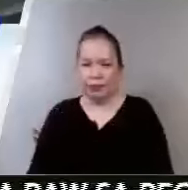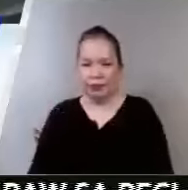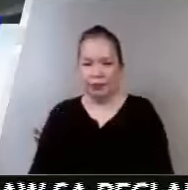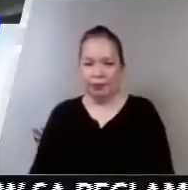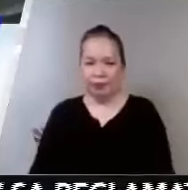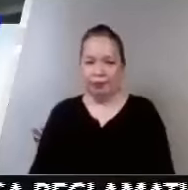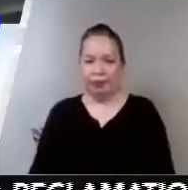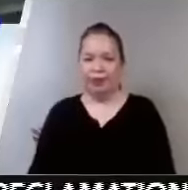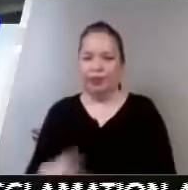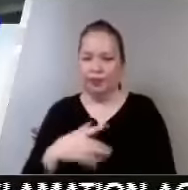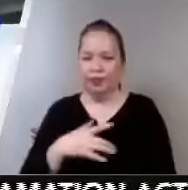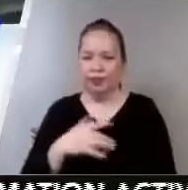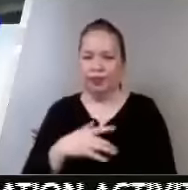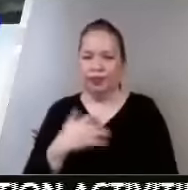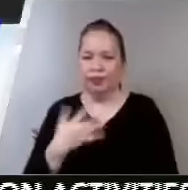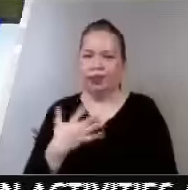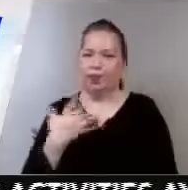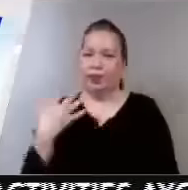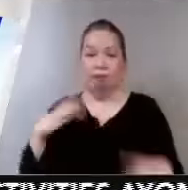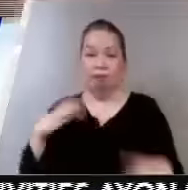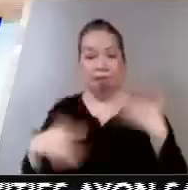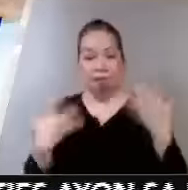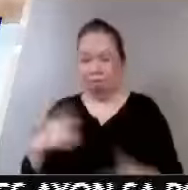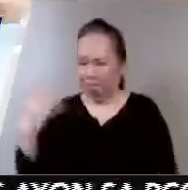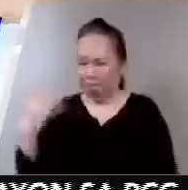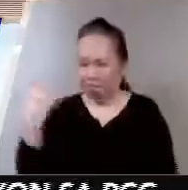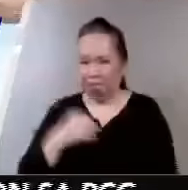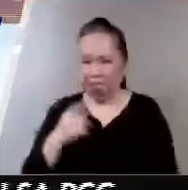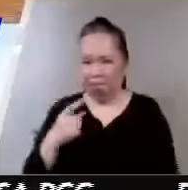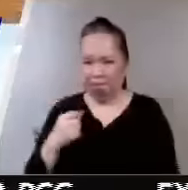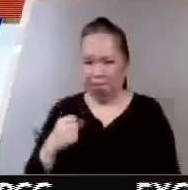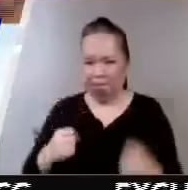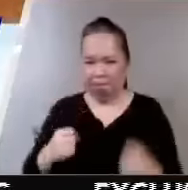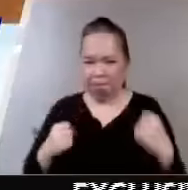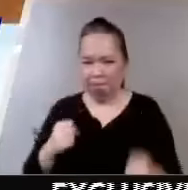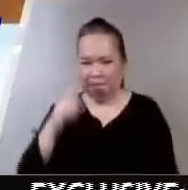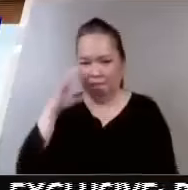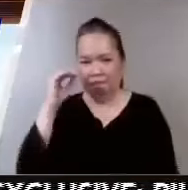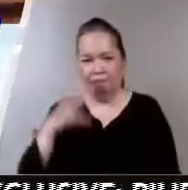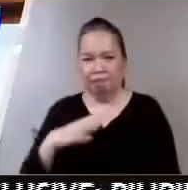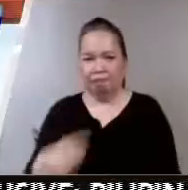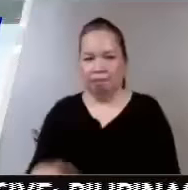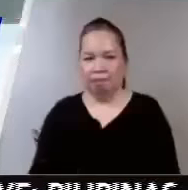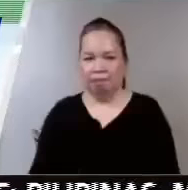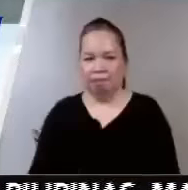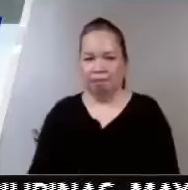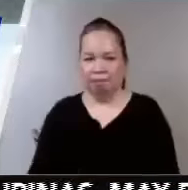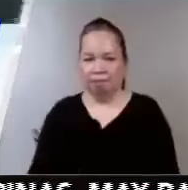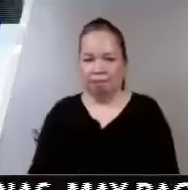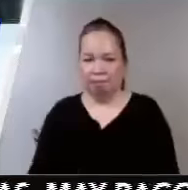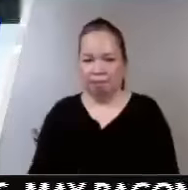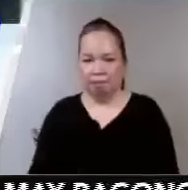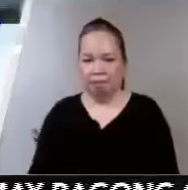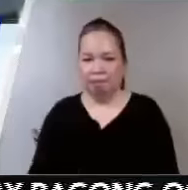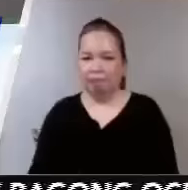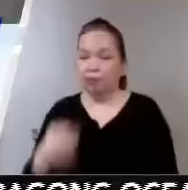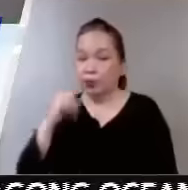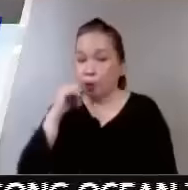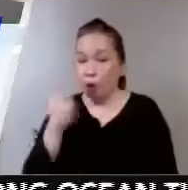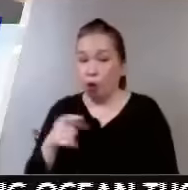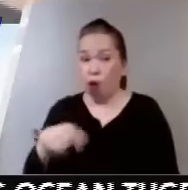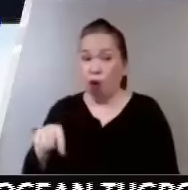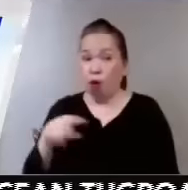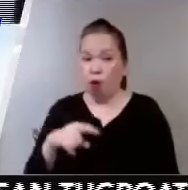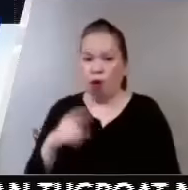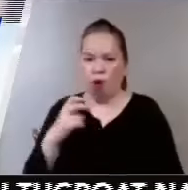yun yung dahilan kung bakit exciting yung Running Man. Bukas, mas magiging mahirap ang mga misyon. Diretso agad ang runners sa isang